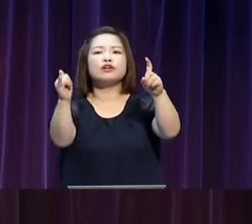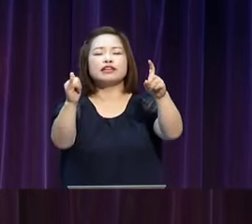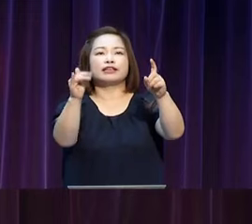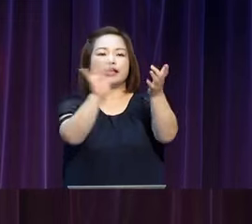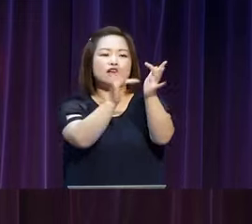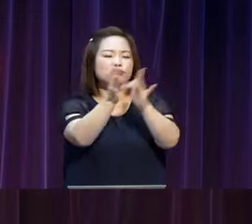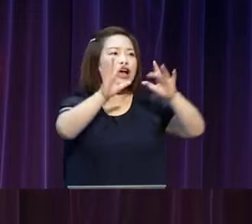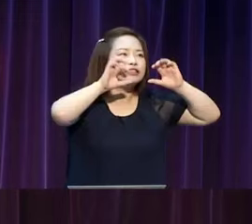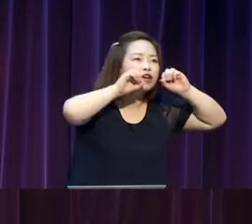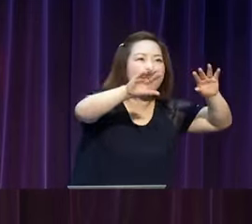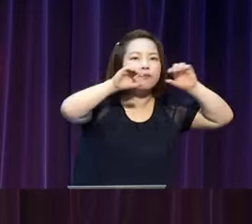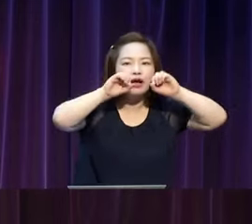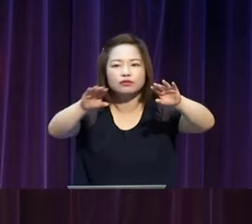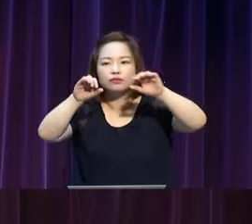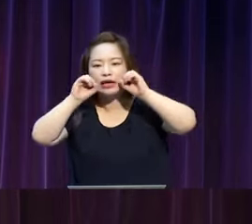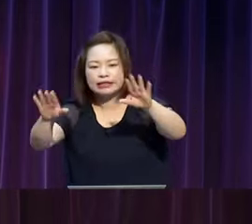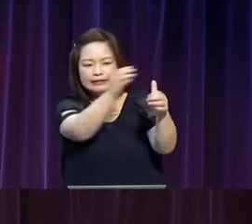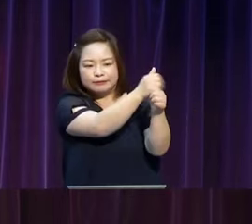나사렛 이단의 괴수.